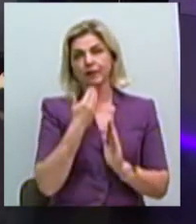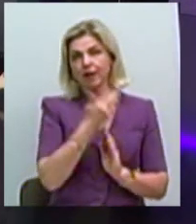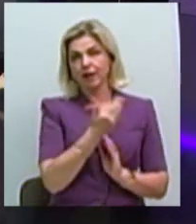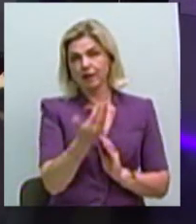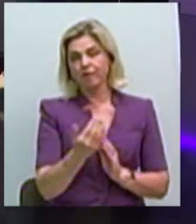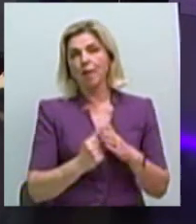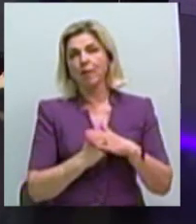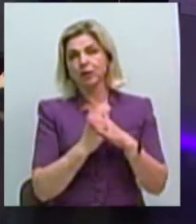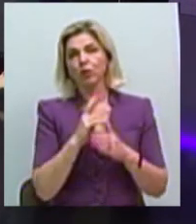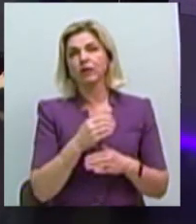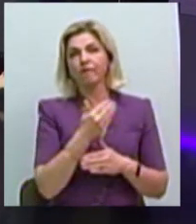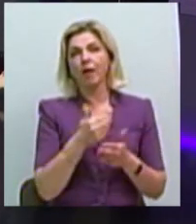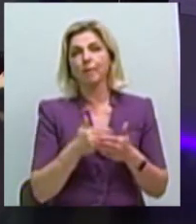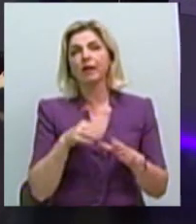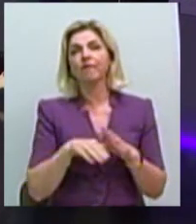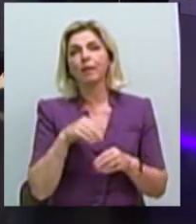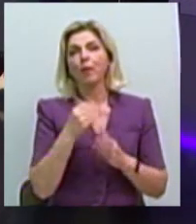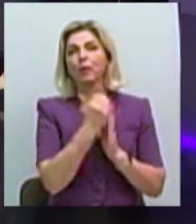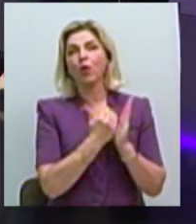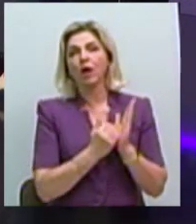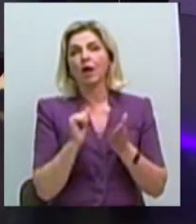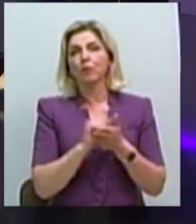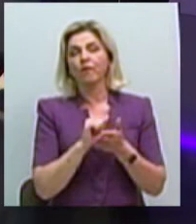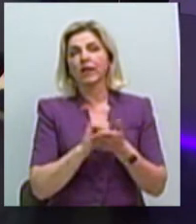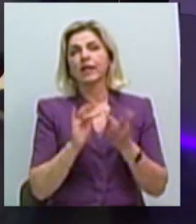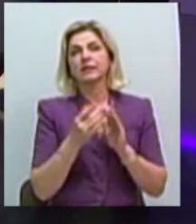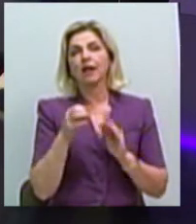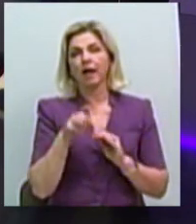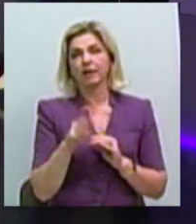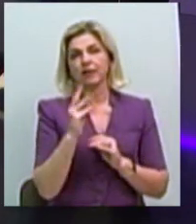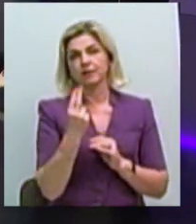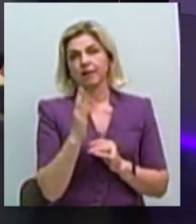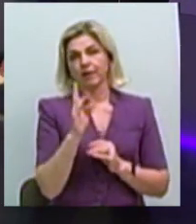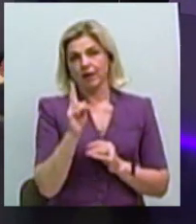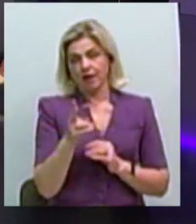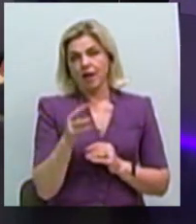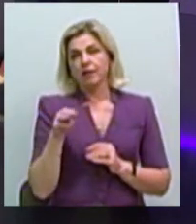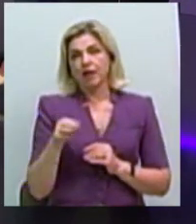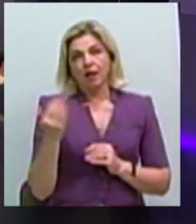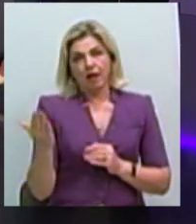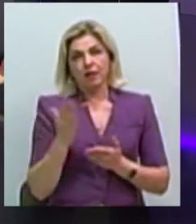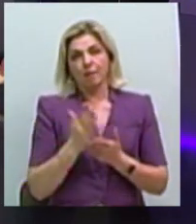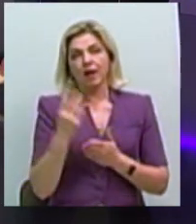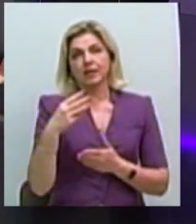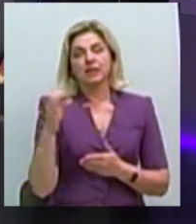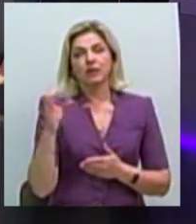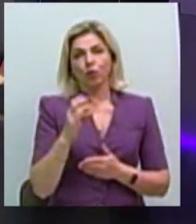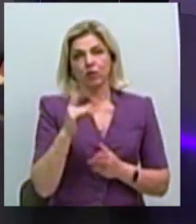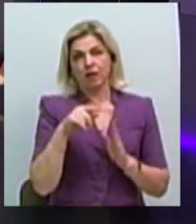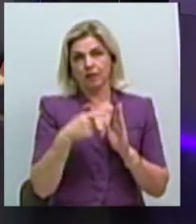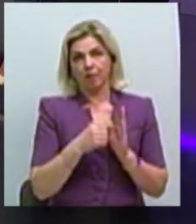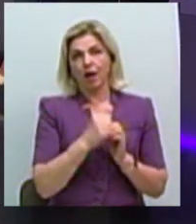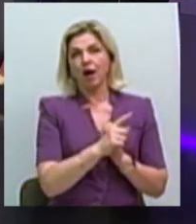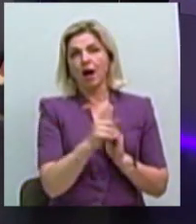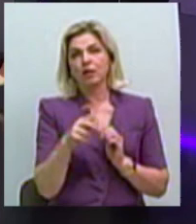базуючись на ваших передвиборчих програмах, опублікованих на сайті Центральної виборчої комісії. Тетяна має 30 секунд на запитання, кожен з вас потім матиме